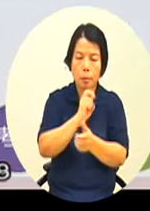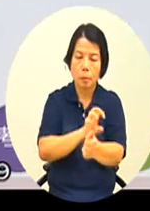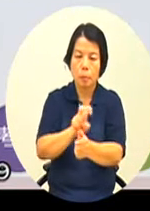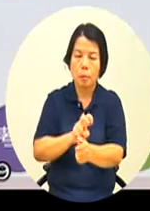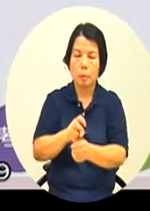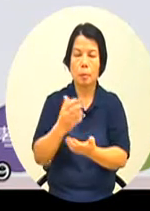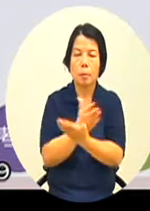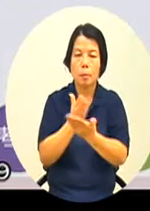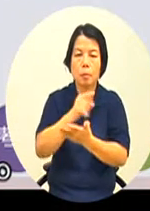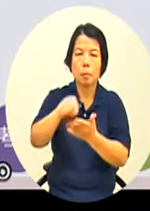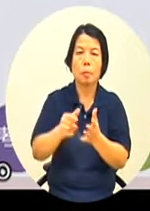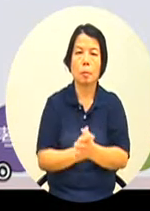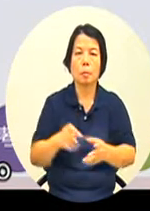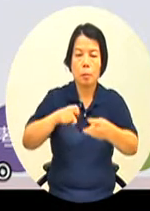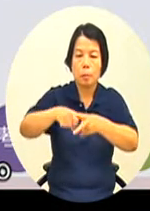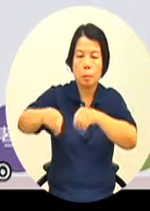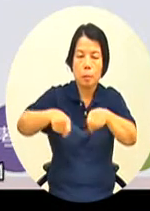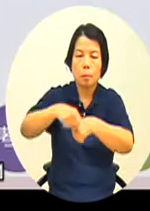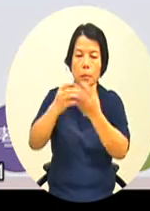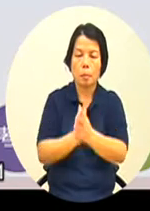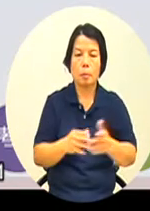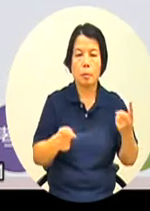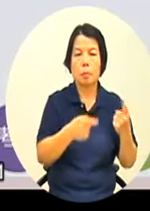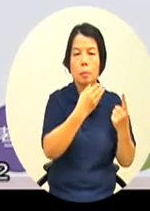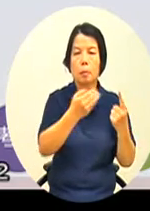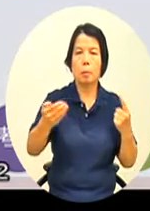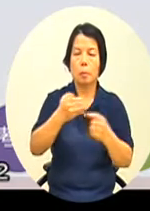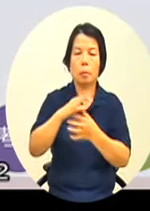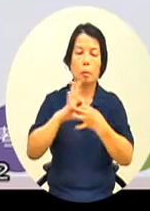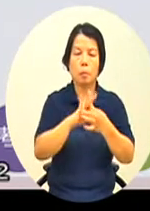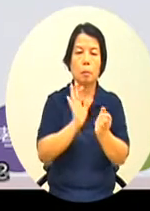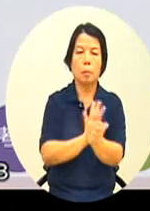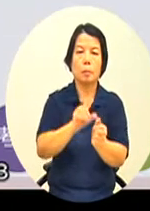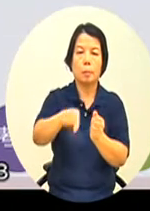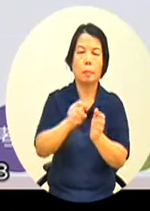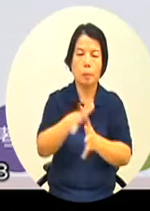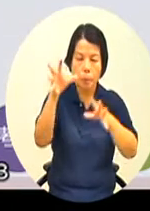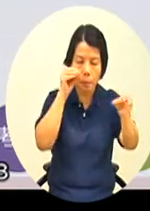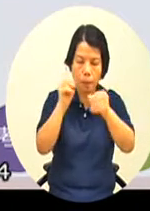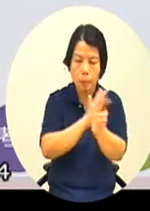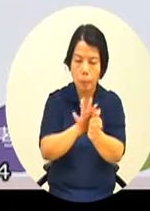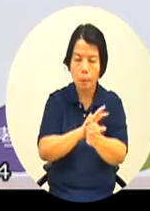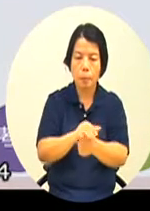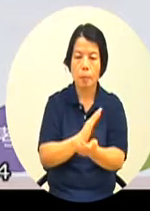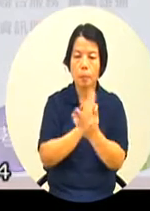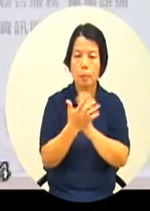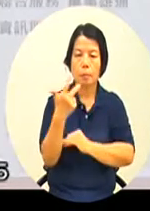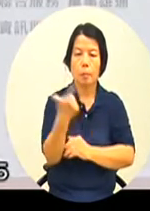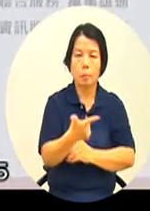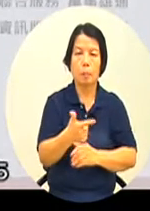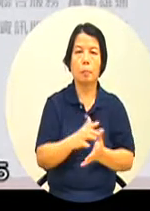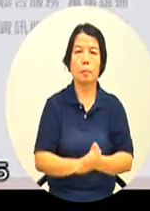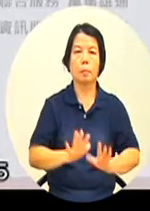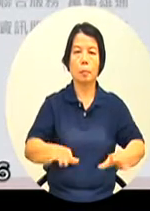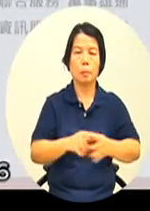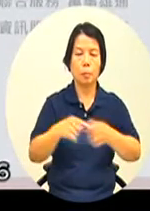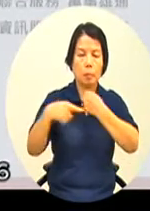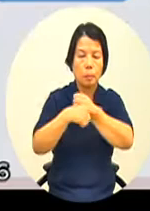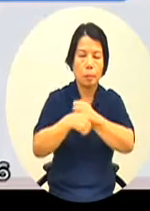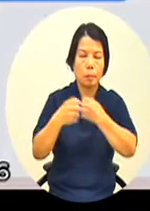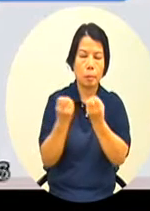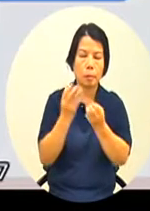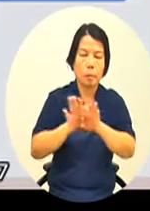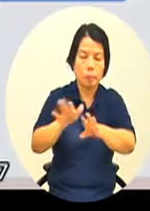考核、工程查核、1999联合服务以及资讯服务等六个项目。首先，在研究发展方